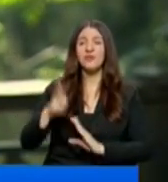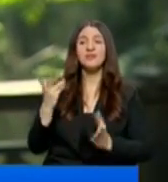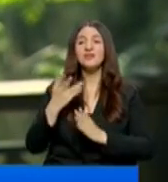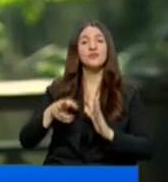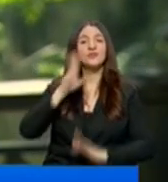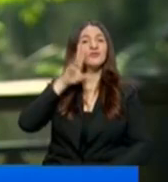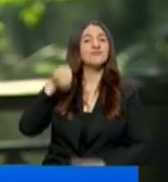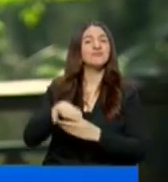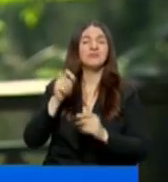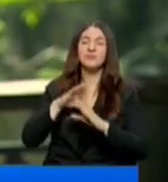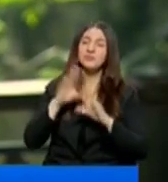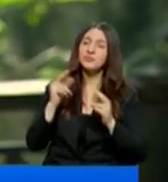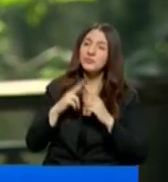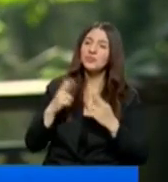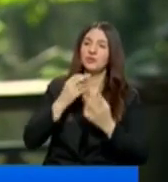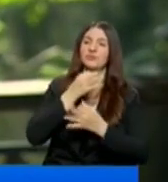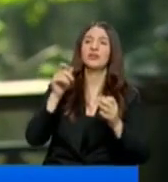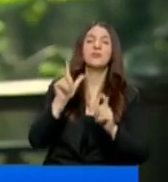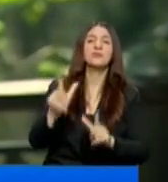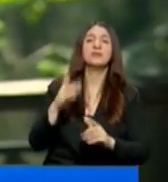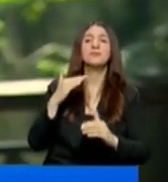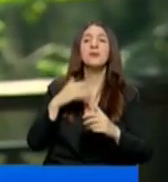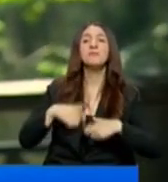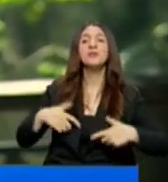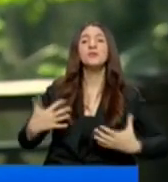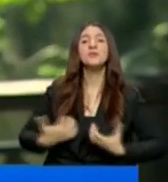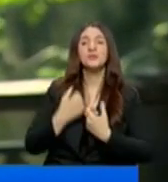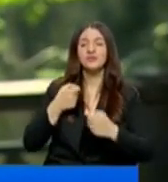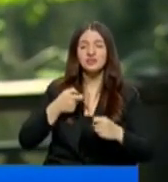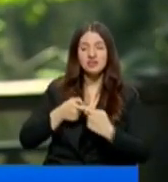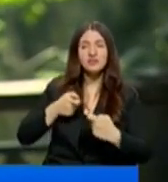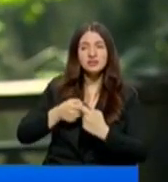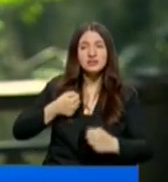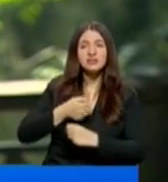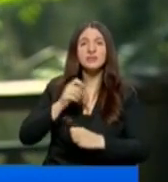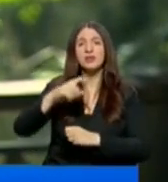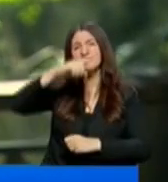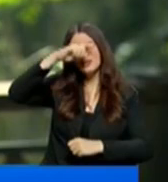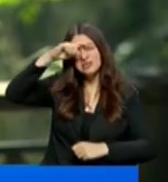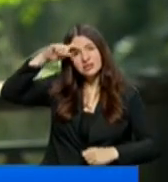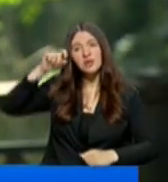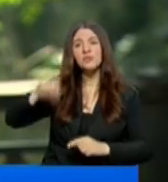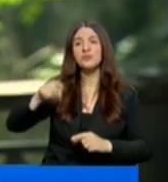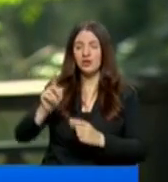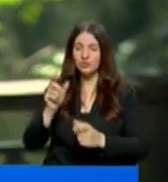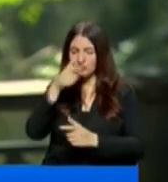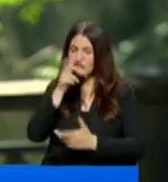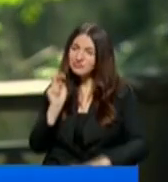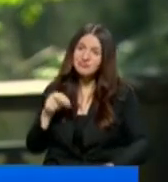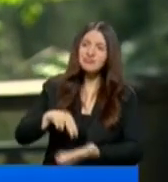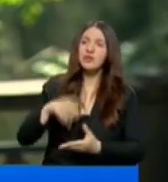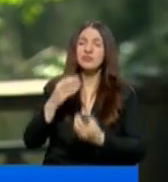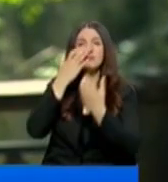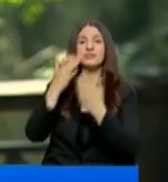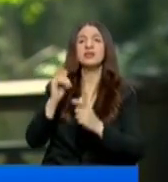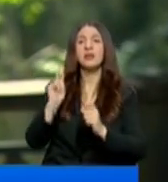nasıl sonlandırdığımızı bütün dünyaya duyurmalıyız. Milli Kurtuluş Savaşı'nı veren, alın teriyle bu ülkenin kalkınmasına